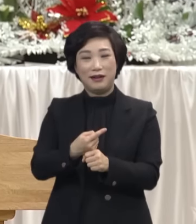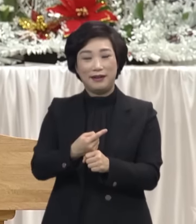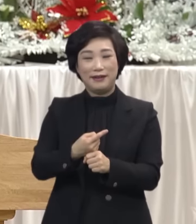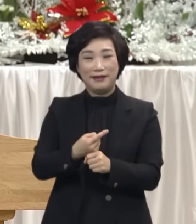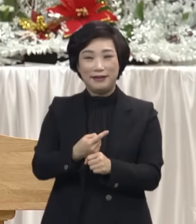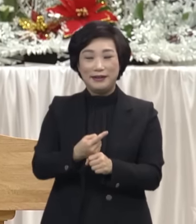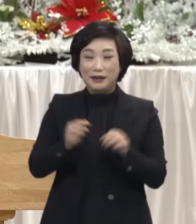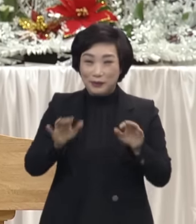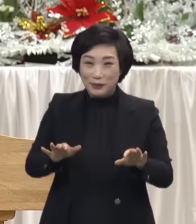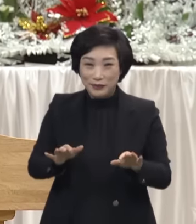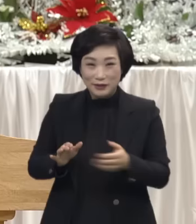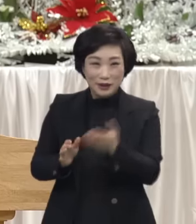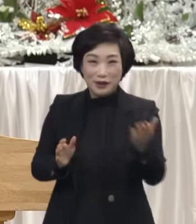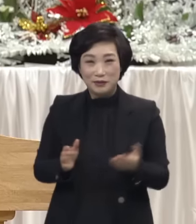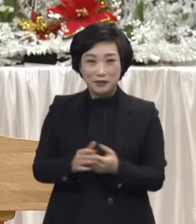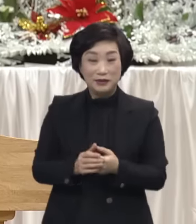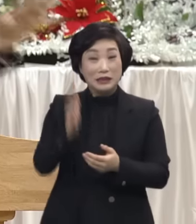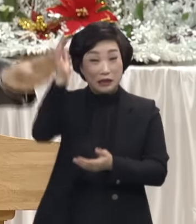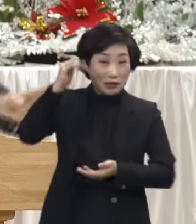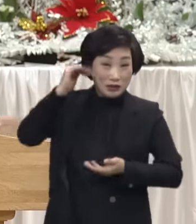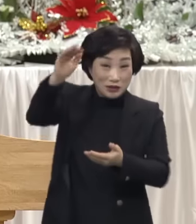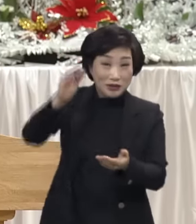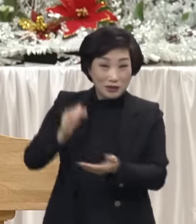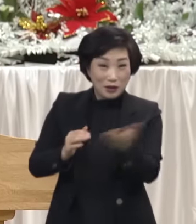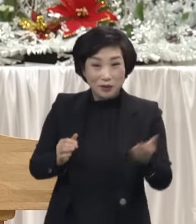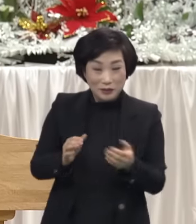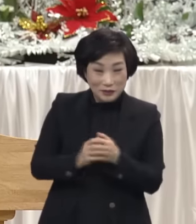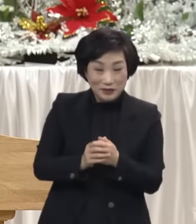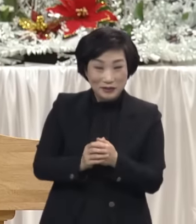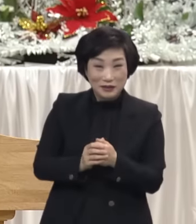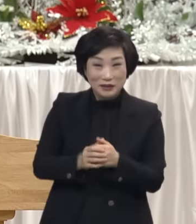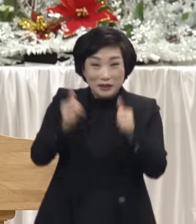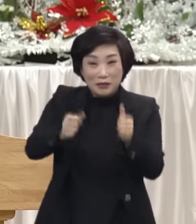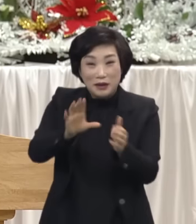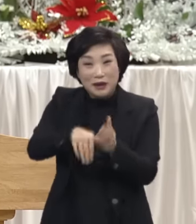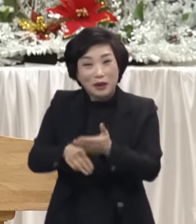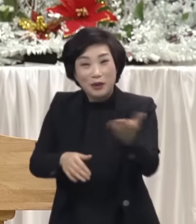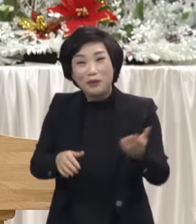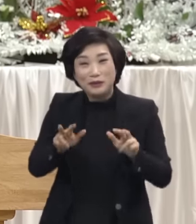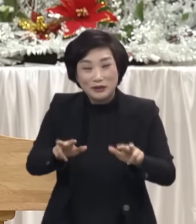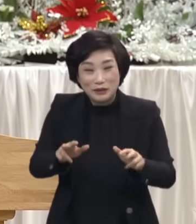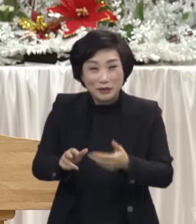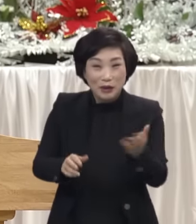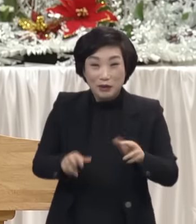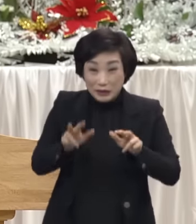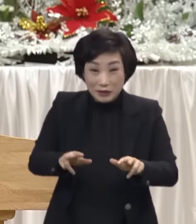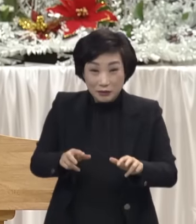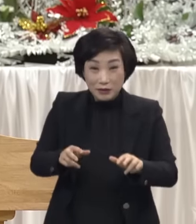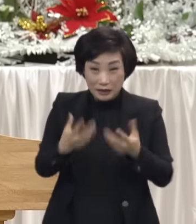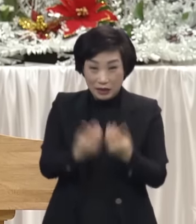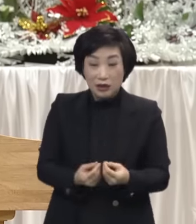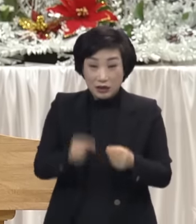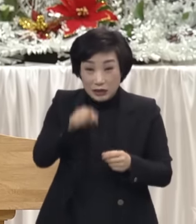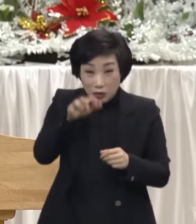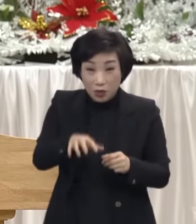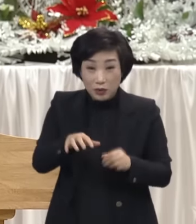지금 오늘 전하신 이 말씀만 가지고 심판한다면, 지금 이 자리가 심판의